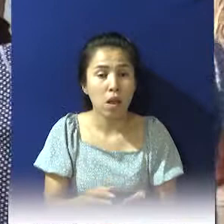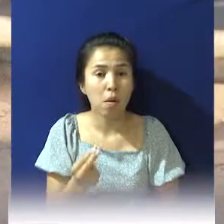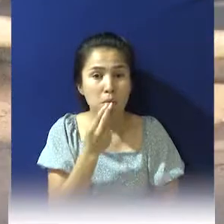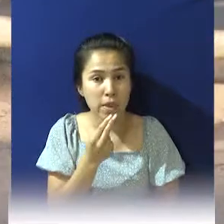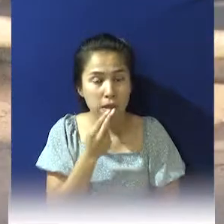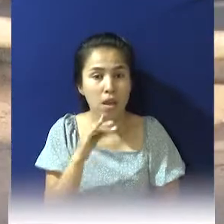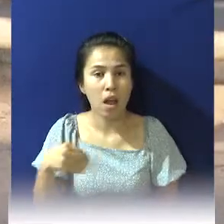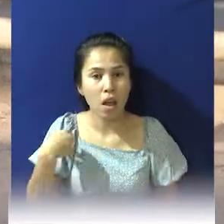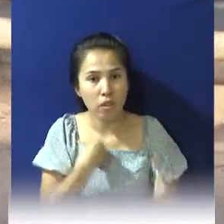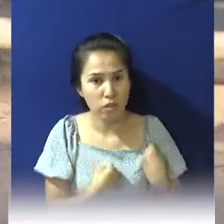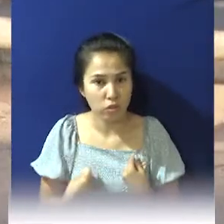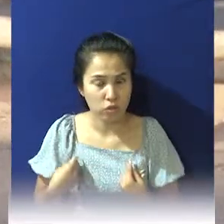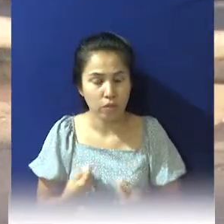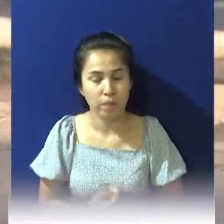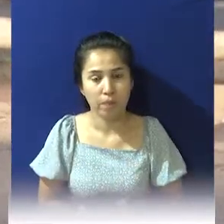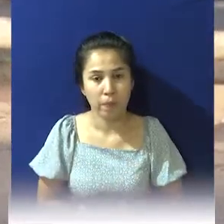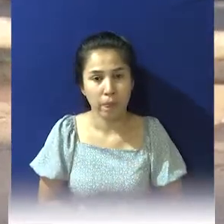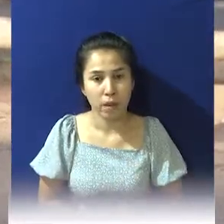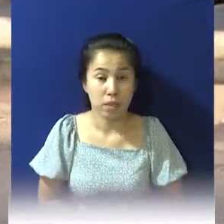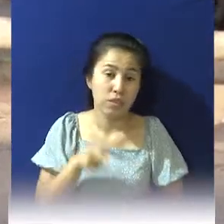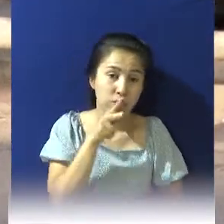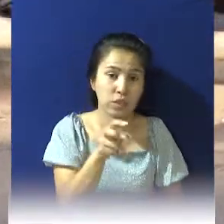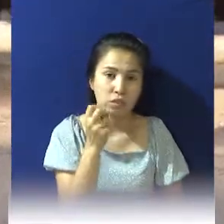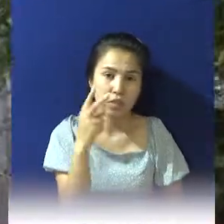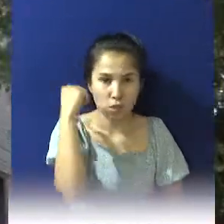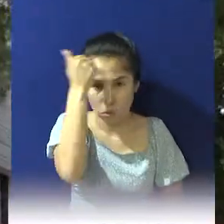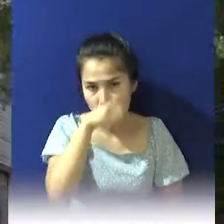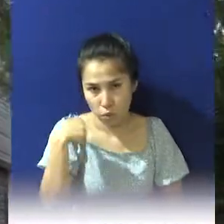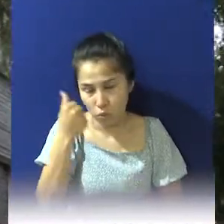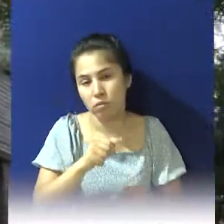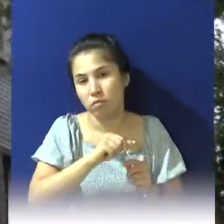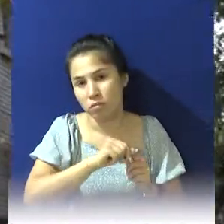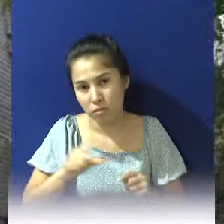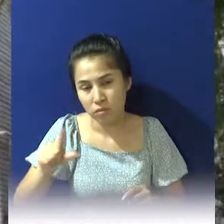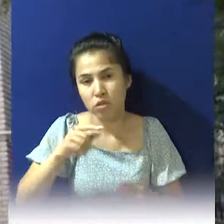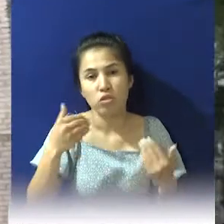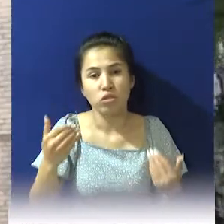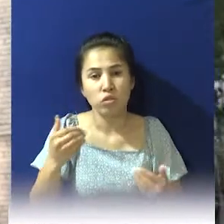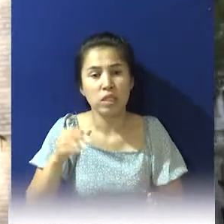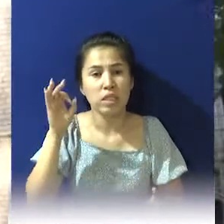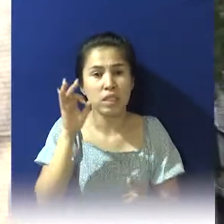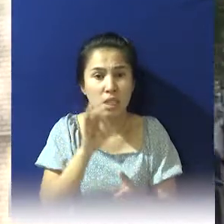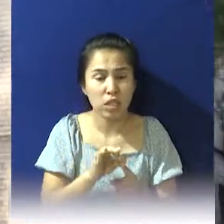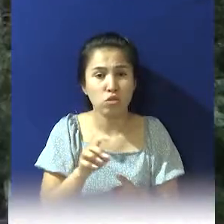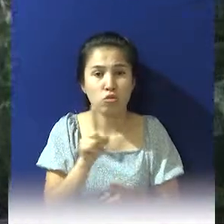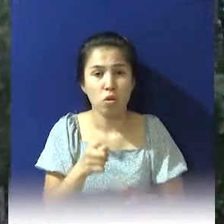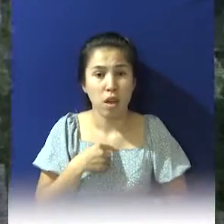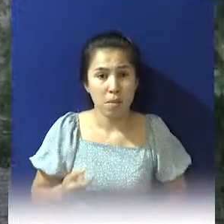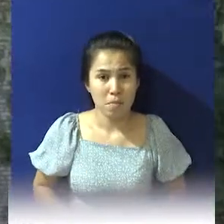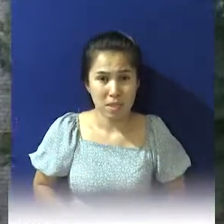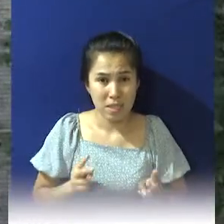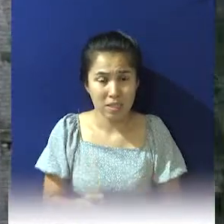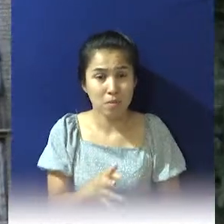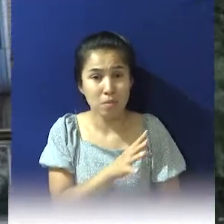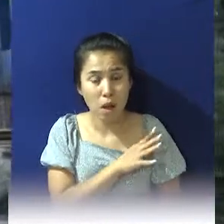соседи. А кто ответит за наших детей? Если не дай бог, что случится, вопрошают они. В этом доме, к примеру, проживают сплошь многодетные семьи